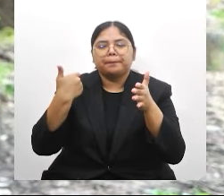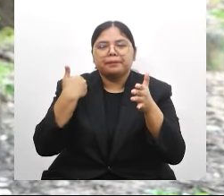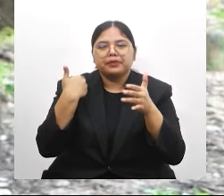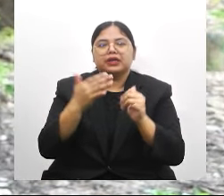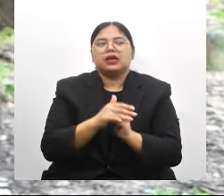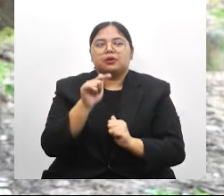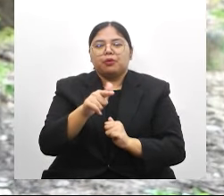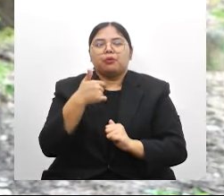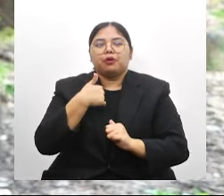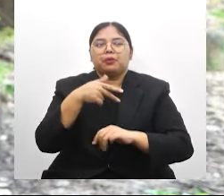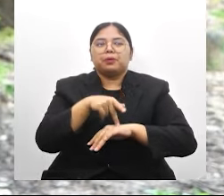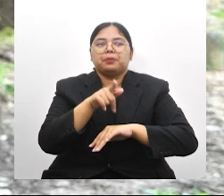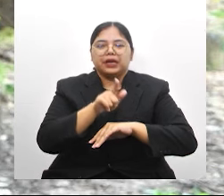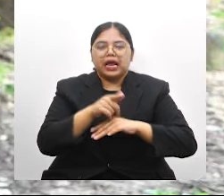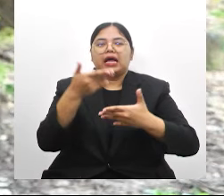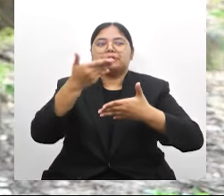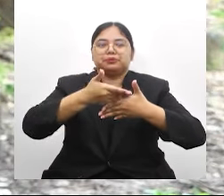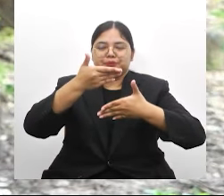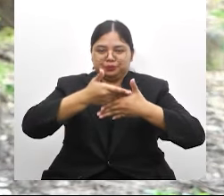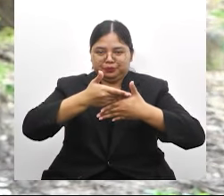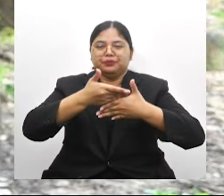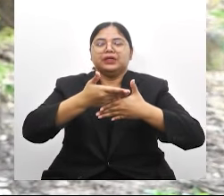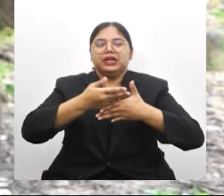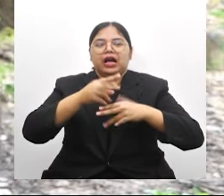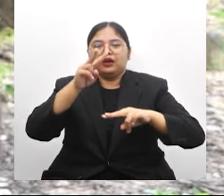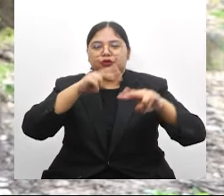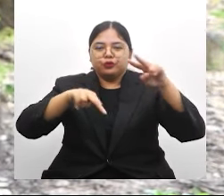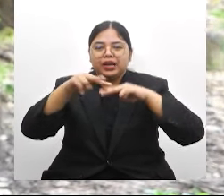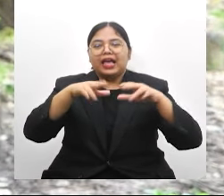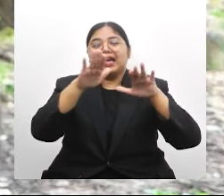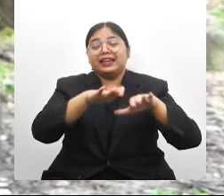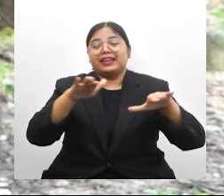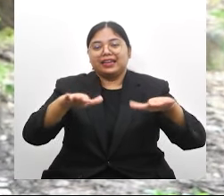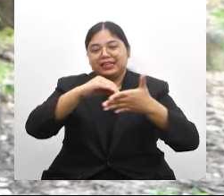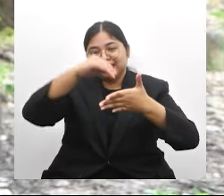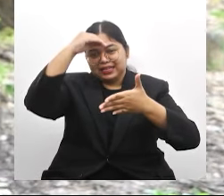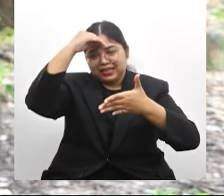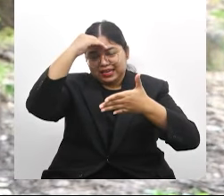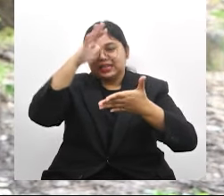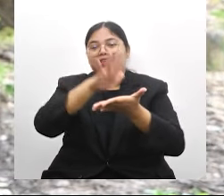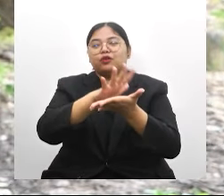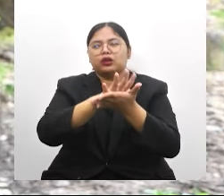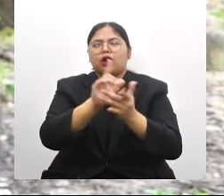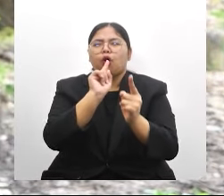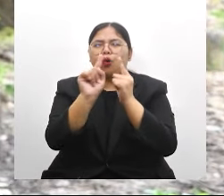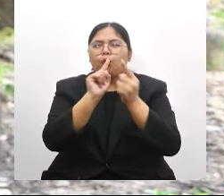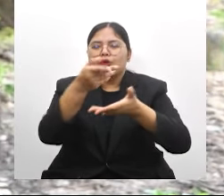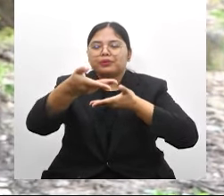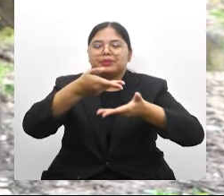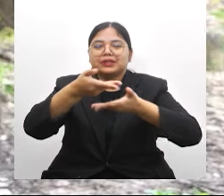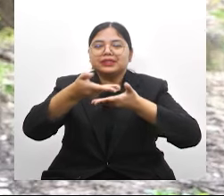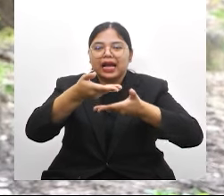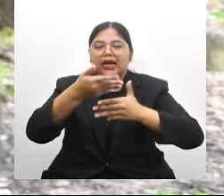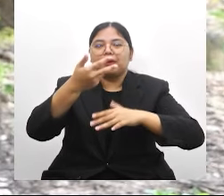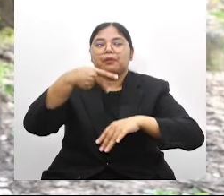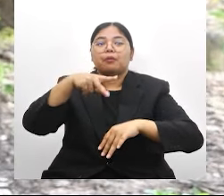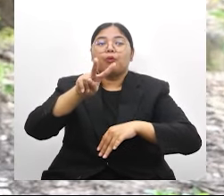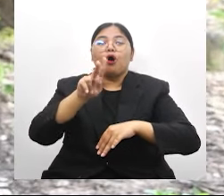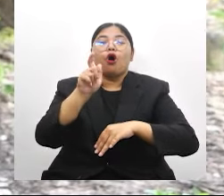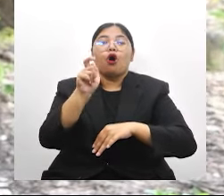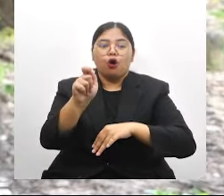สถานศึกษาโรงเรียนรัชประภาวิทยาคมผมก็เอ่อก็ได้ปรึกษากับทางท่านผอกัญจนาสมชาติและก็ทางคณะ